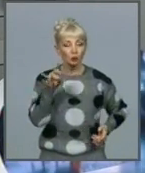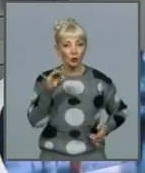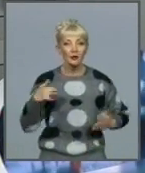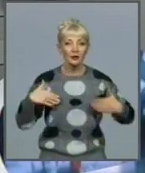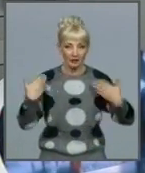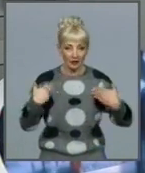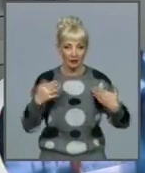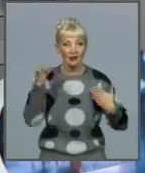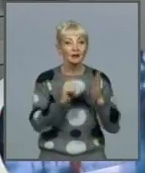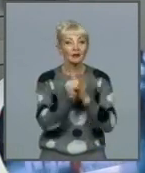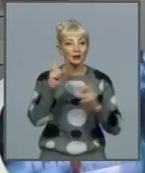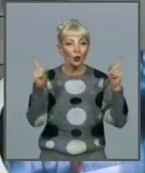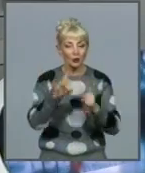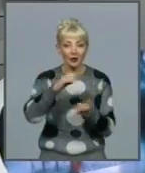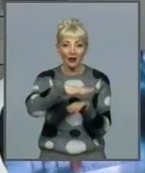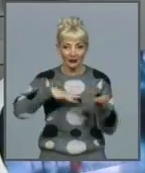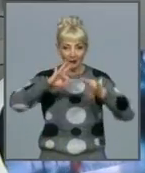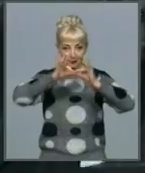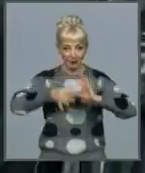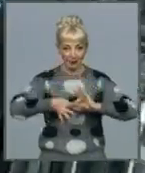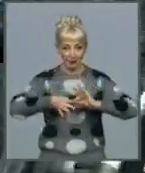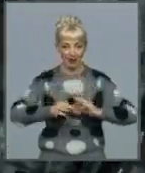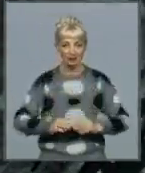початку коротко, а далі в деталях.